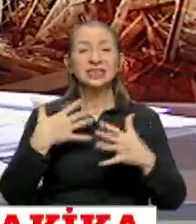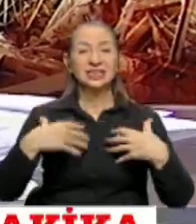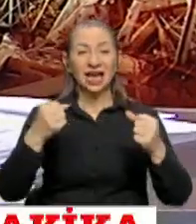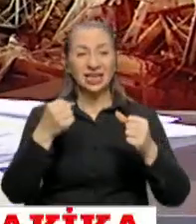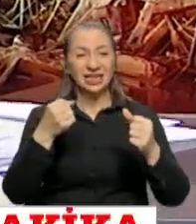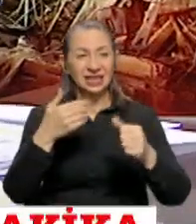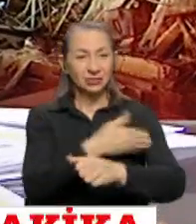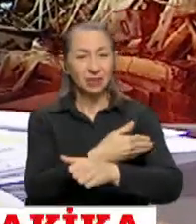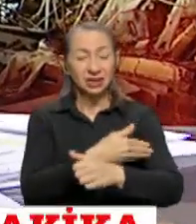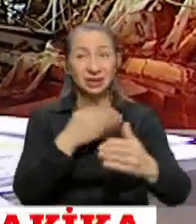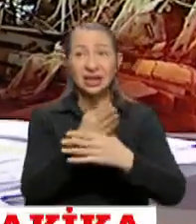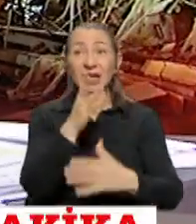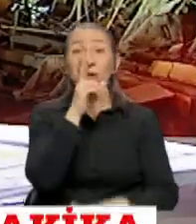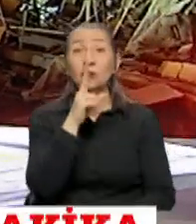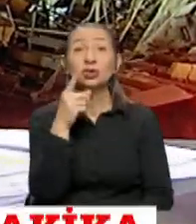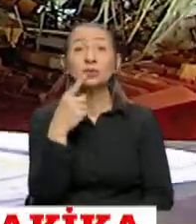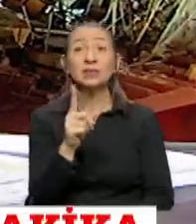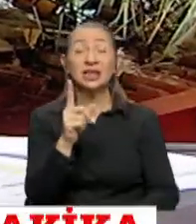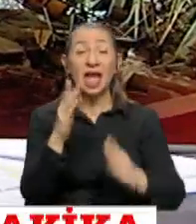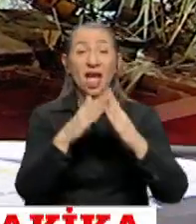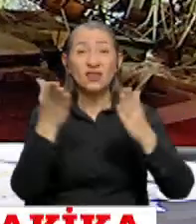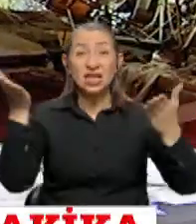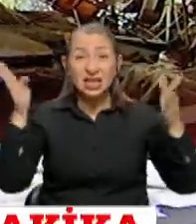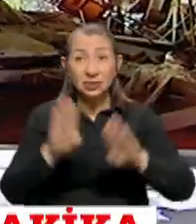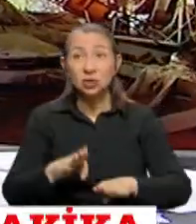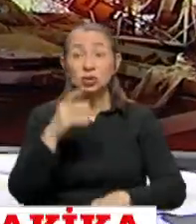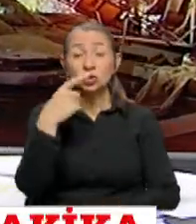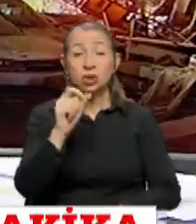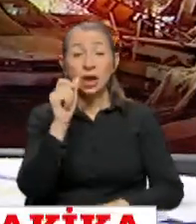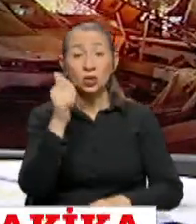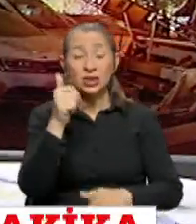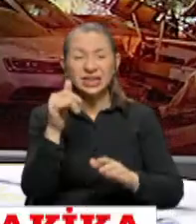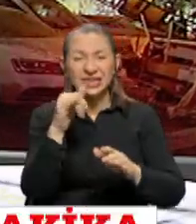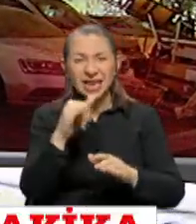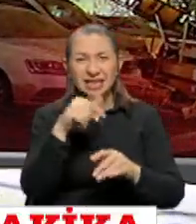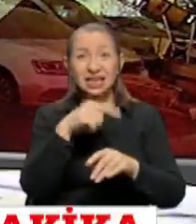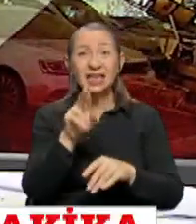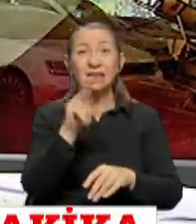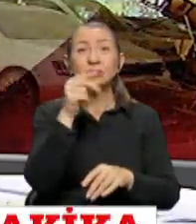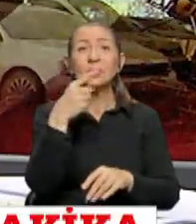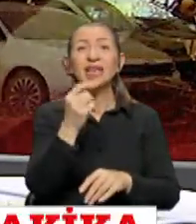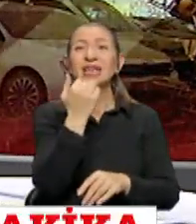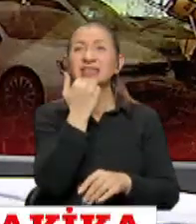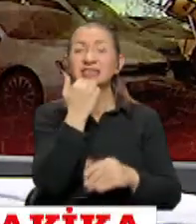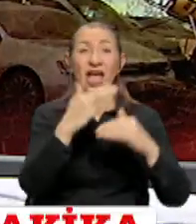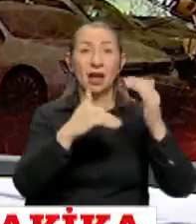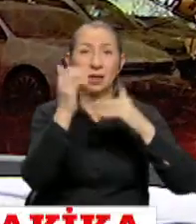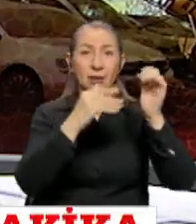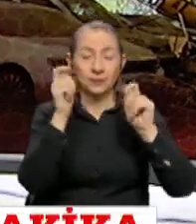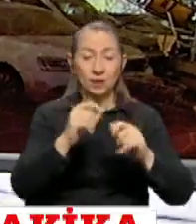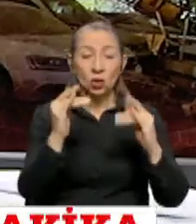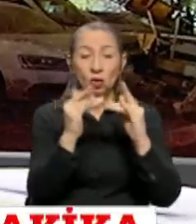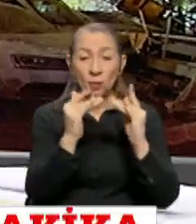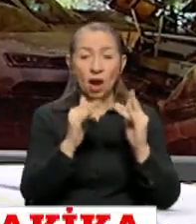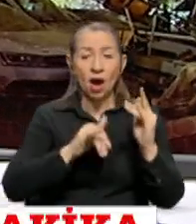erişimi tekrar sağladık. 200 bin konut yıkılmıştı. 90 günden kısa bir sürede 70 bin geçici konut inşa ettik.